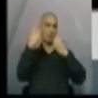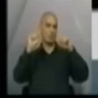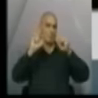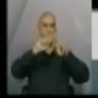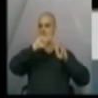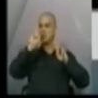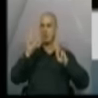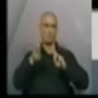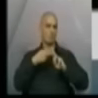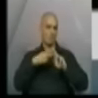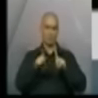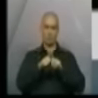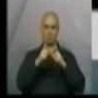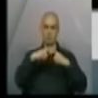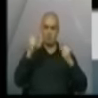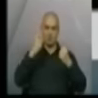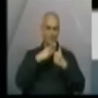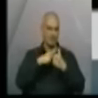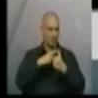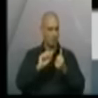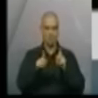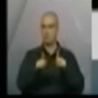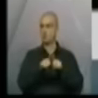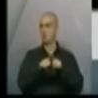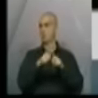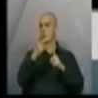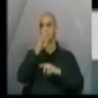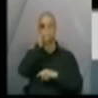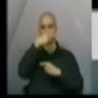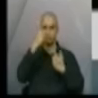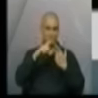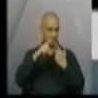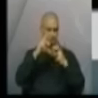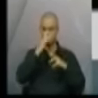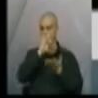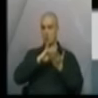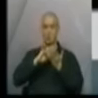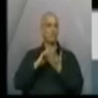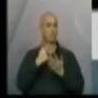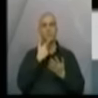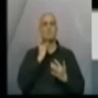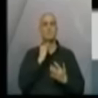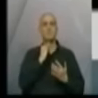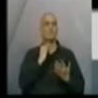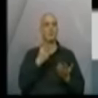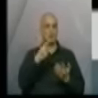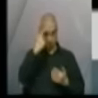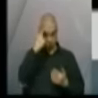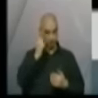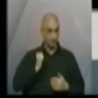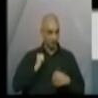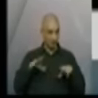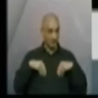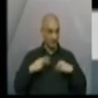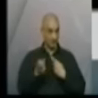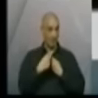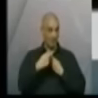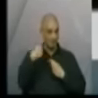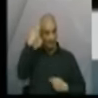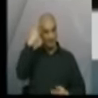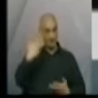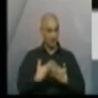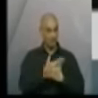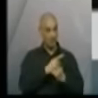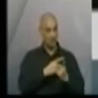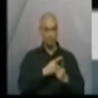בעולם כמו ביפן כמו בשוויץ במקומות אחרים ל ישלנו ק יש לנו